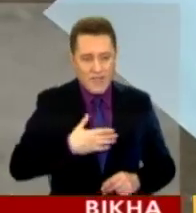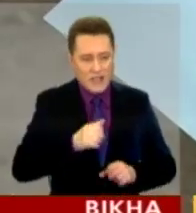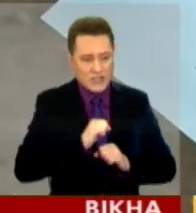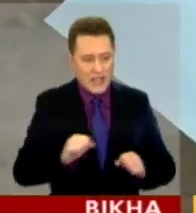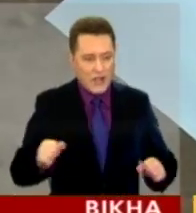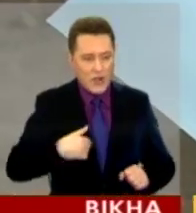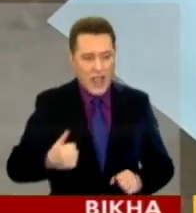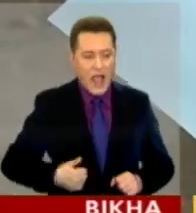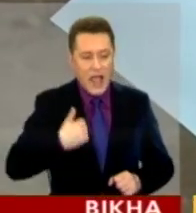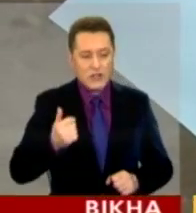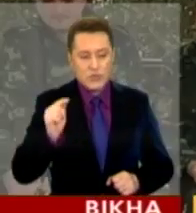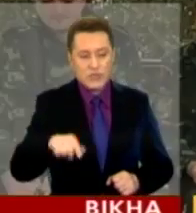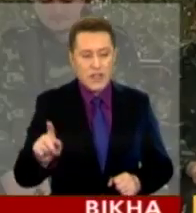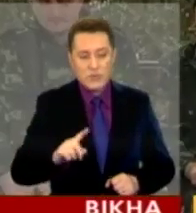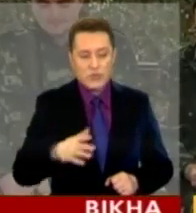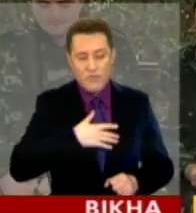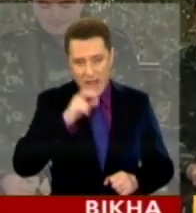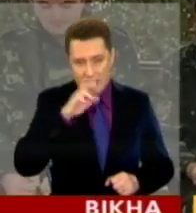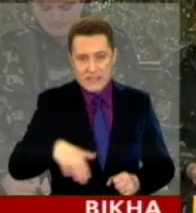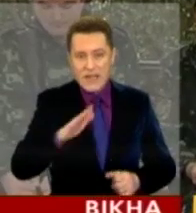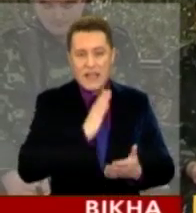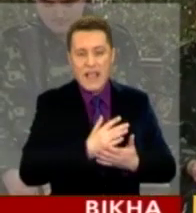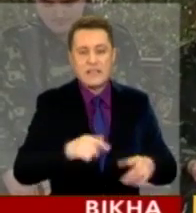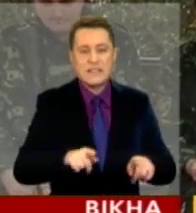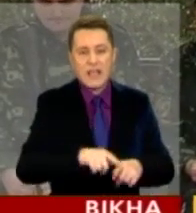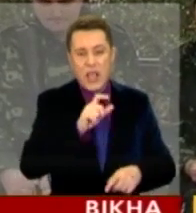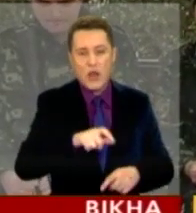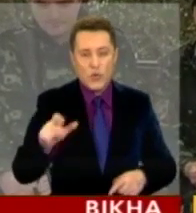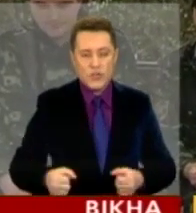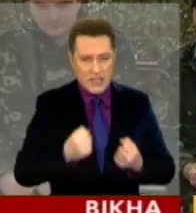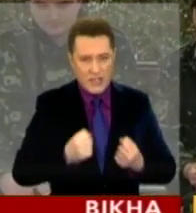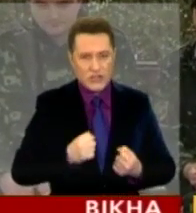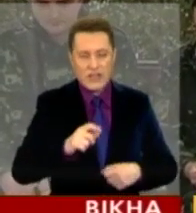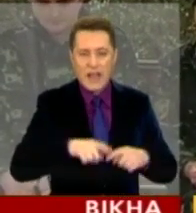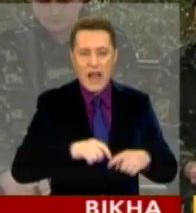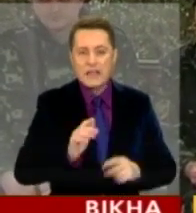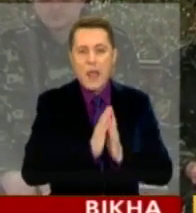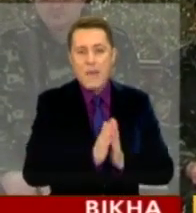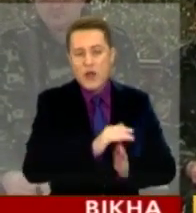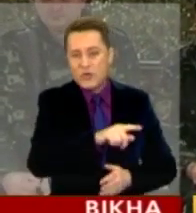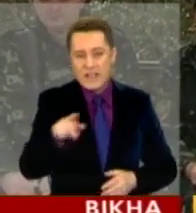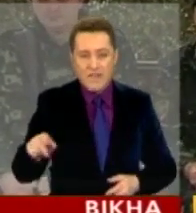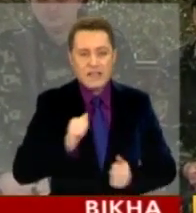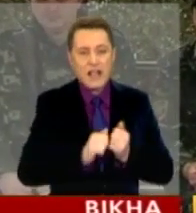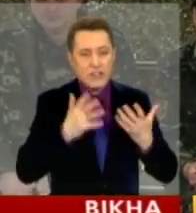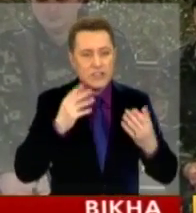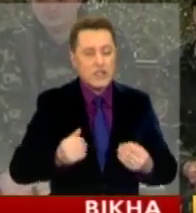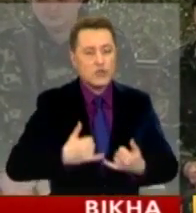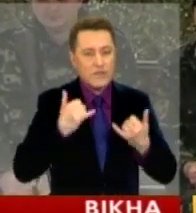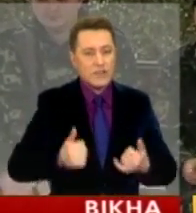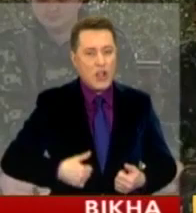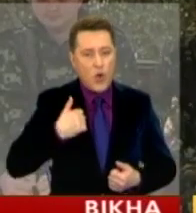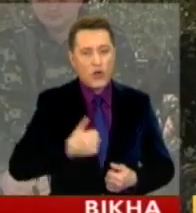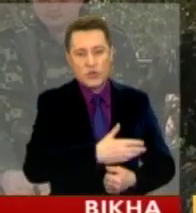Я горжусь тим, що в моїй країні є такі люди. Держитесь, рідні, молюсь за вас кожен день з уваженням і гордістю за